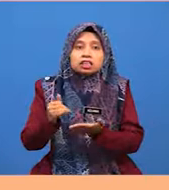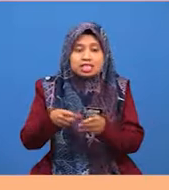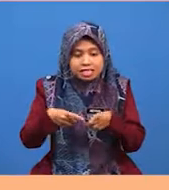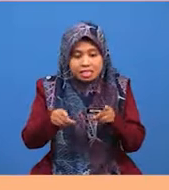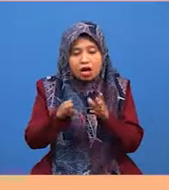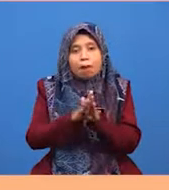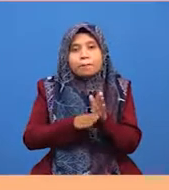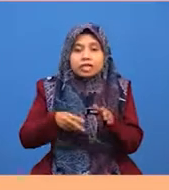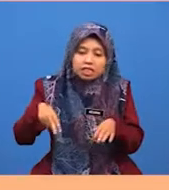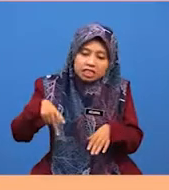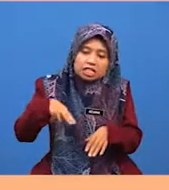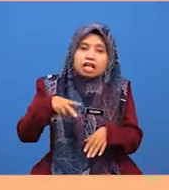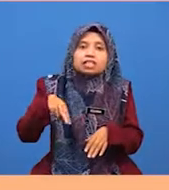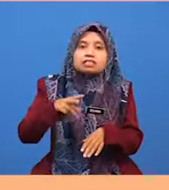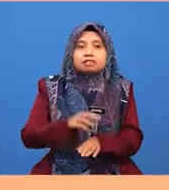bersiar-siar.